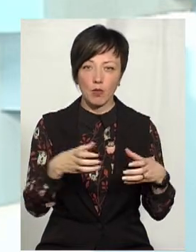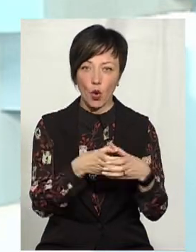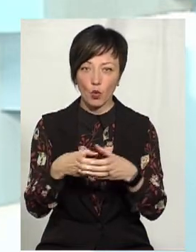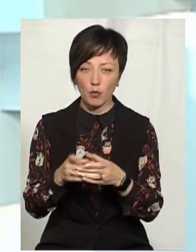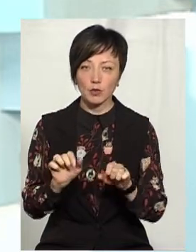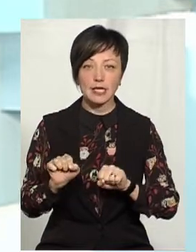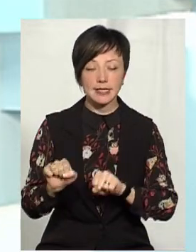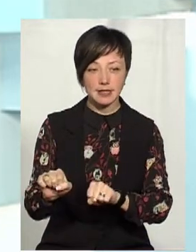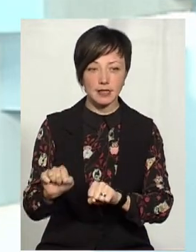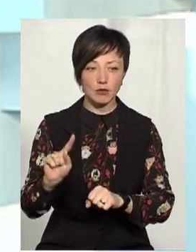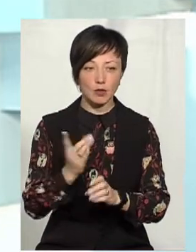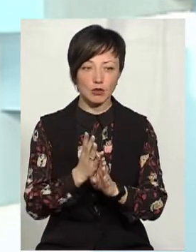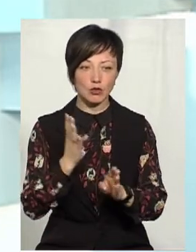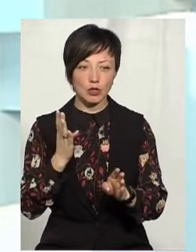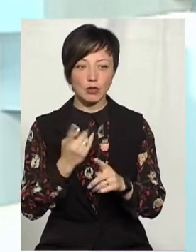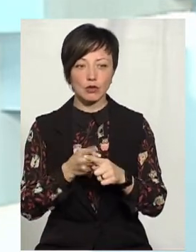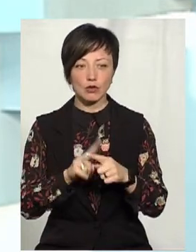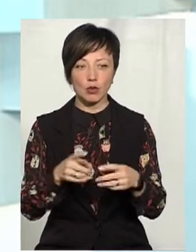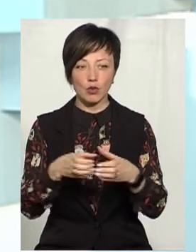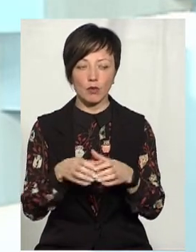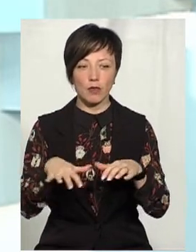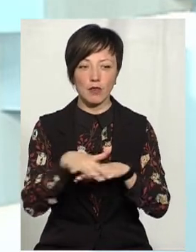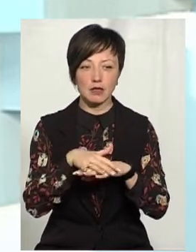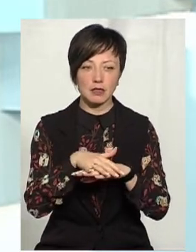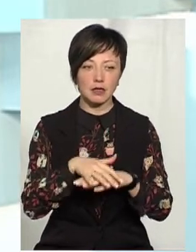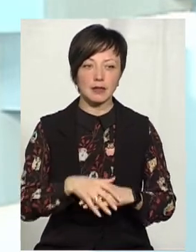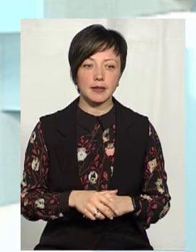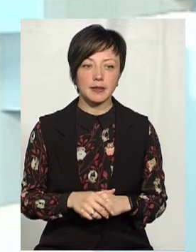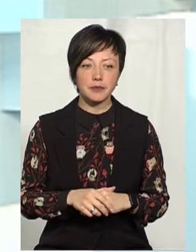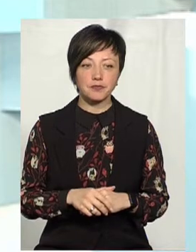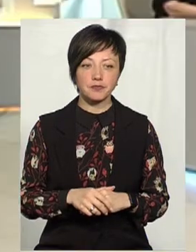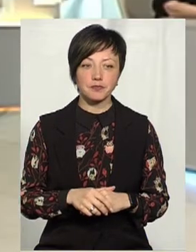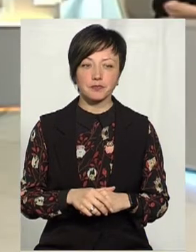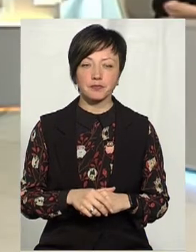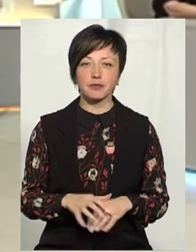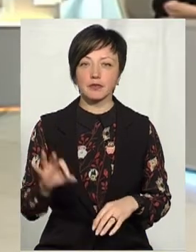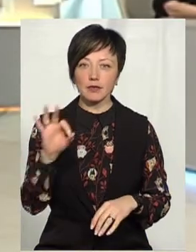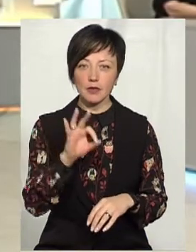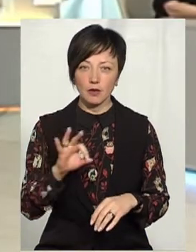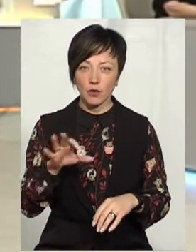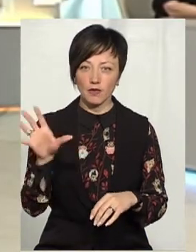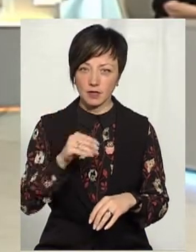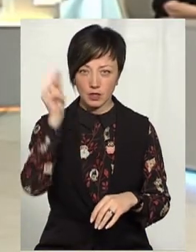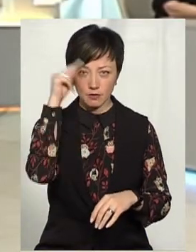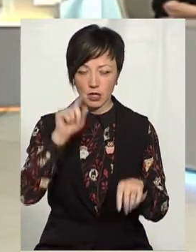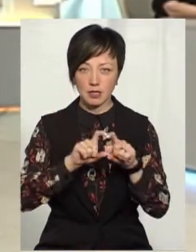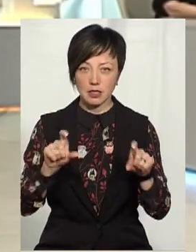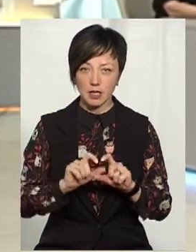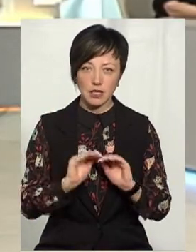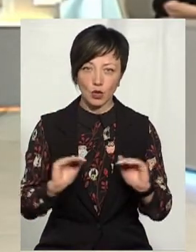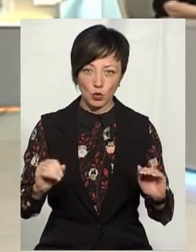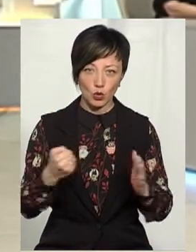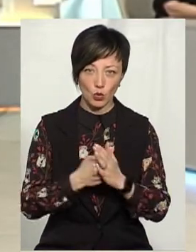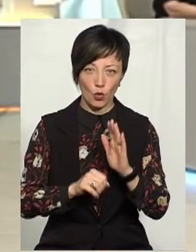саме, щоб захистити, в першу чергу, цю групу населення і були прийняті відповідні рішення. Йдеться про всі навчальні заклади від садочків